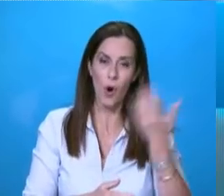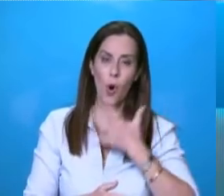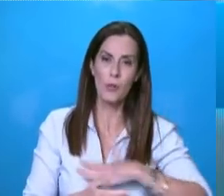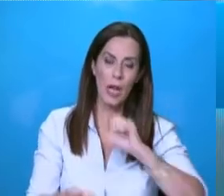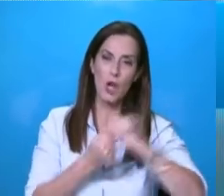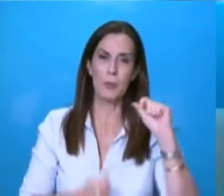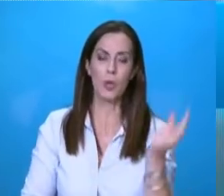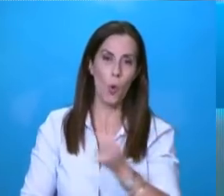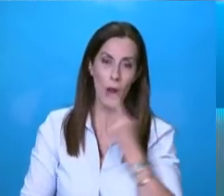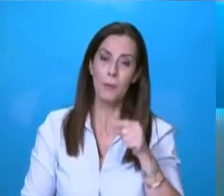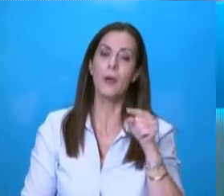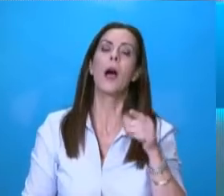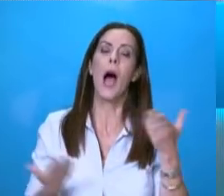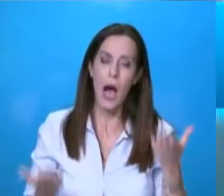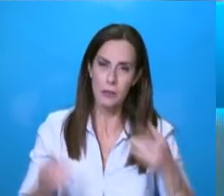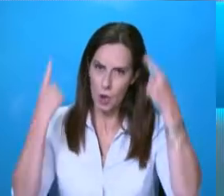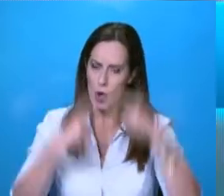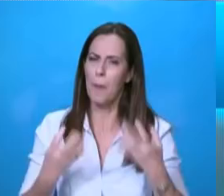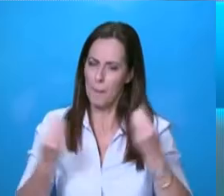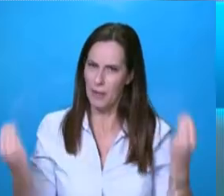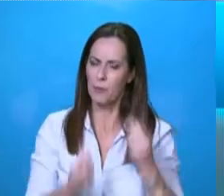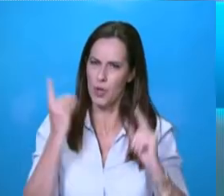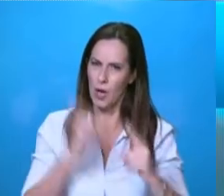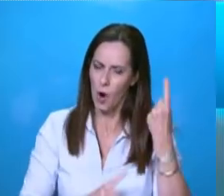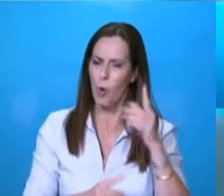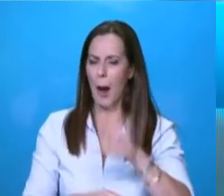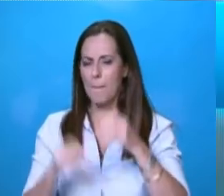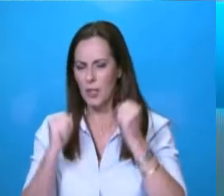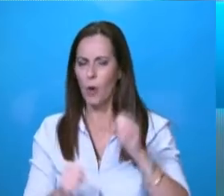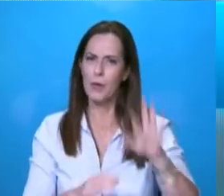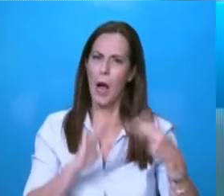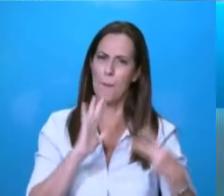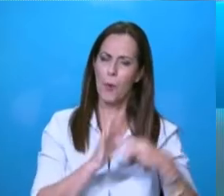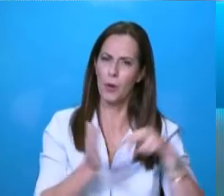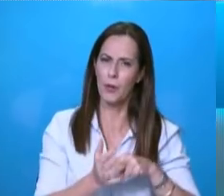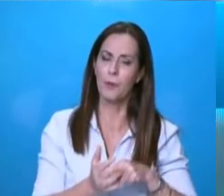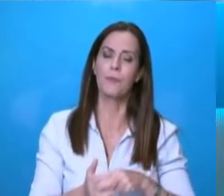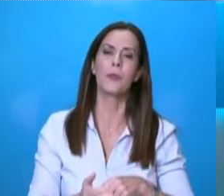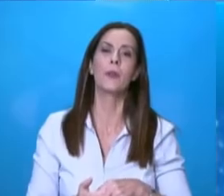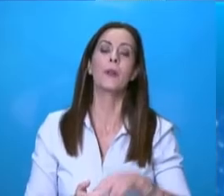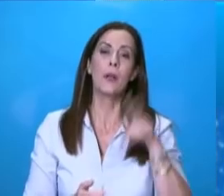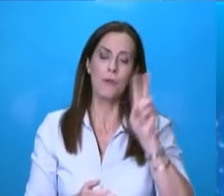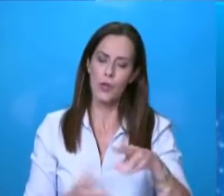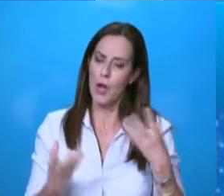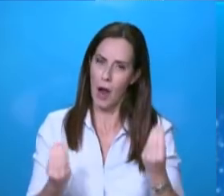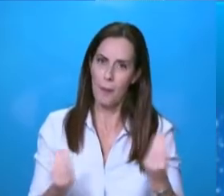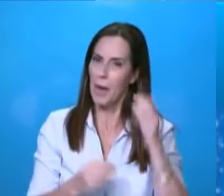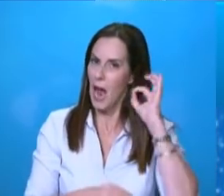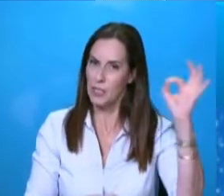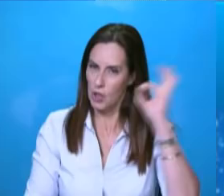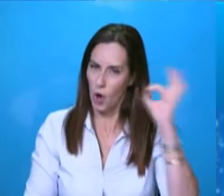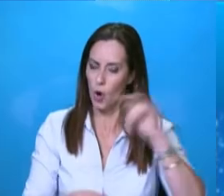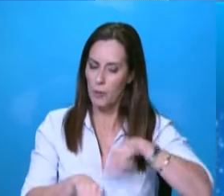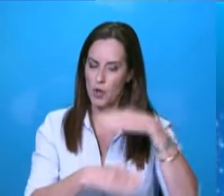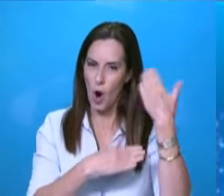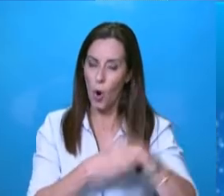את כולנו. כאמור, יממה קדושת אירועים פוליטיים וביטחוניים, וגם כאלה שקשה להבחין ביניהם, ושורת אזעקות בשעה